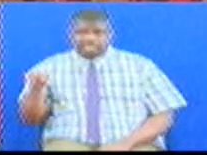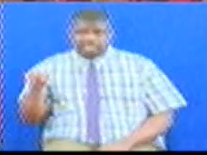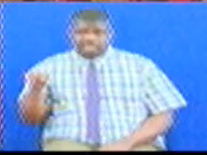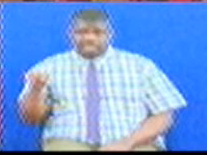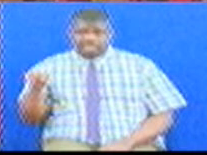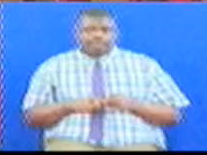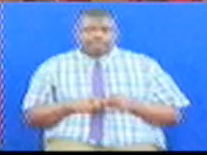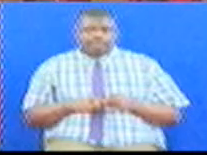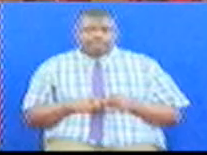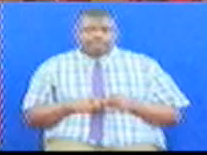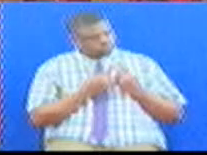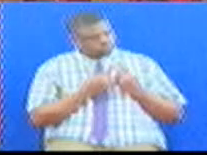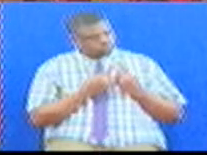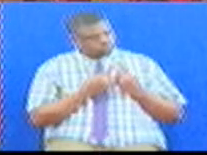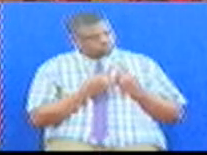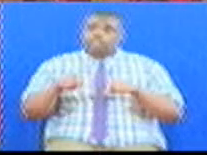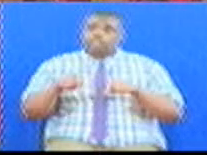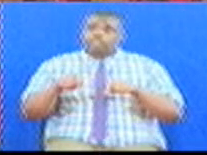hili ninaloenda kulisema.